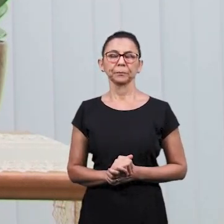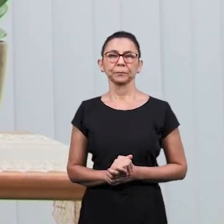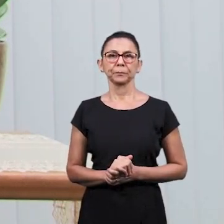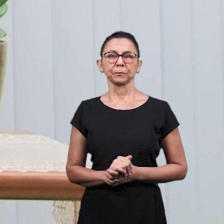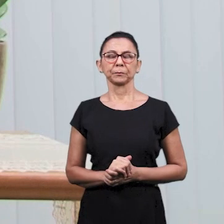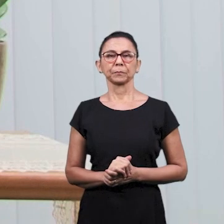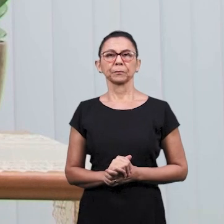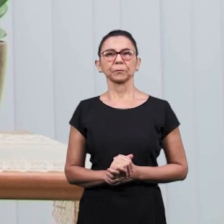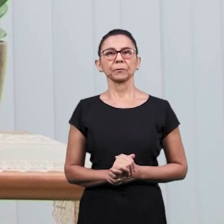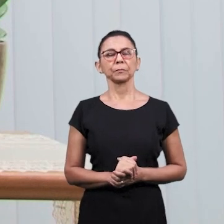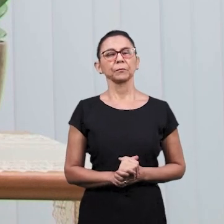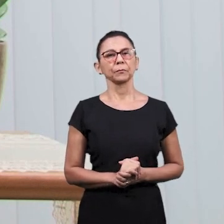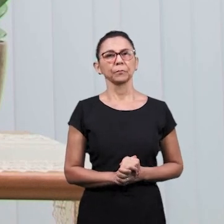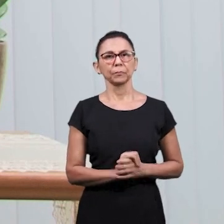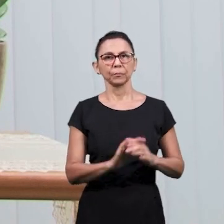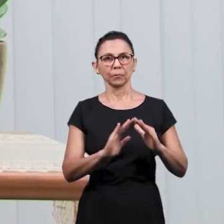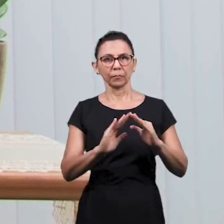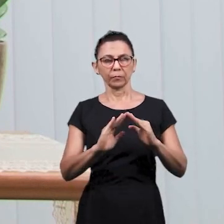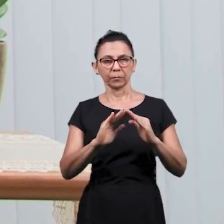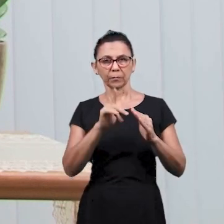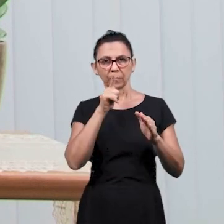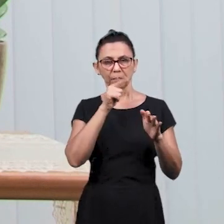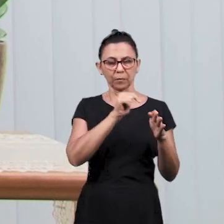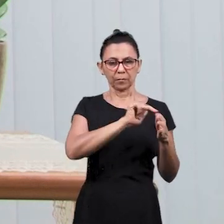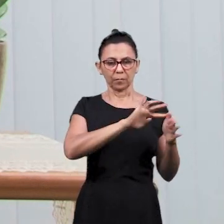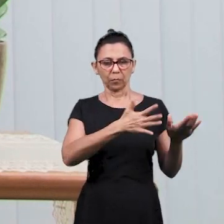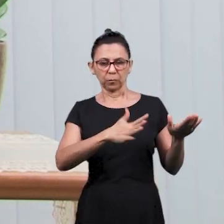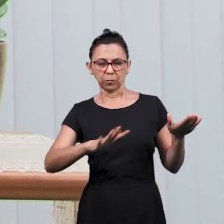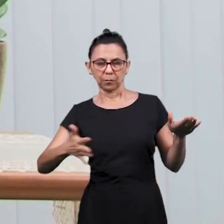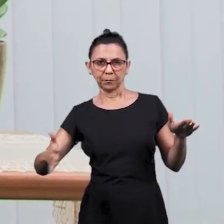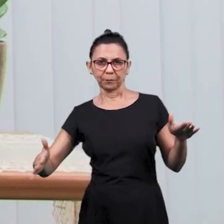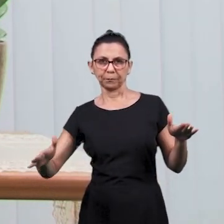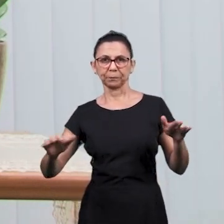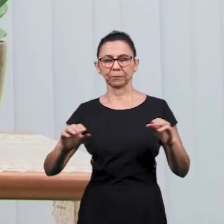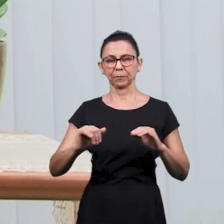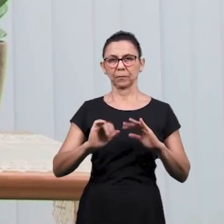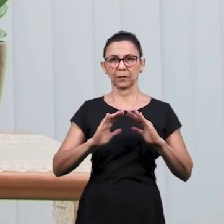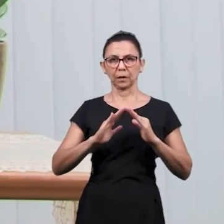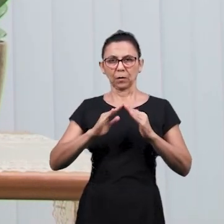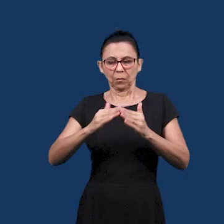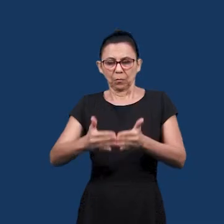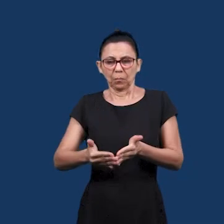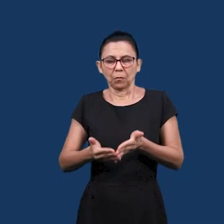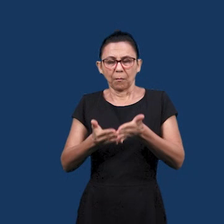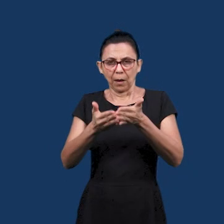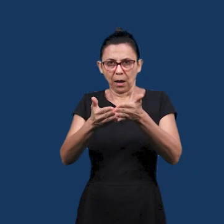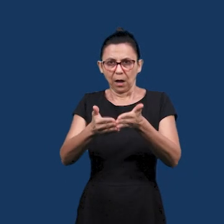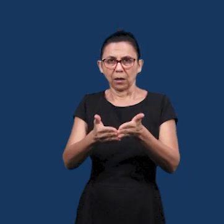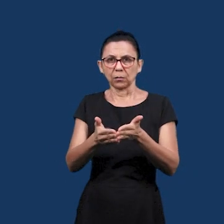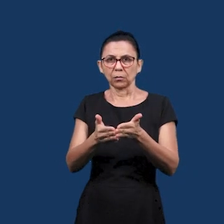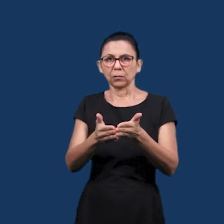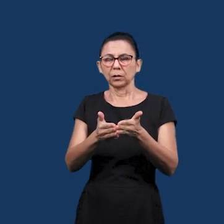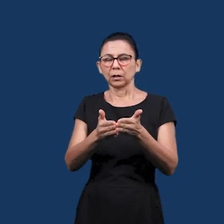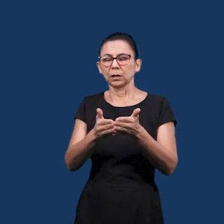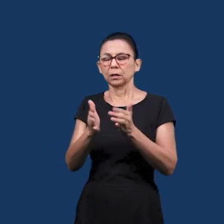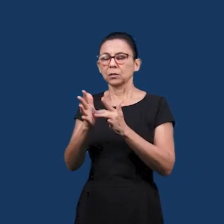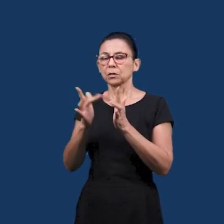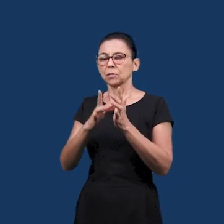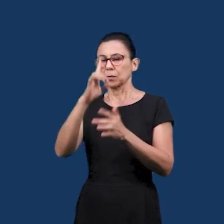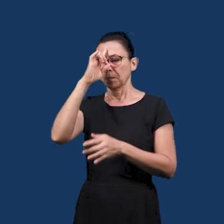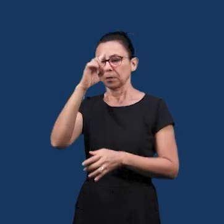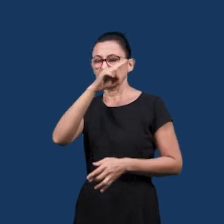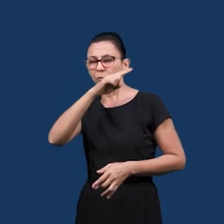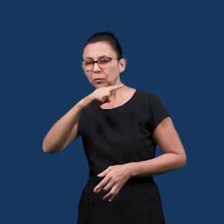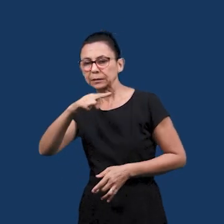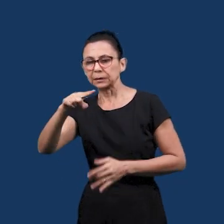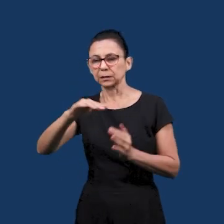принудил учеников войти в лодку и повелел им пересечь другую сторону.